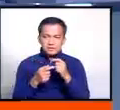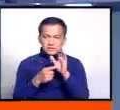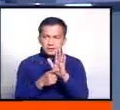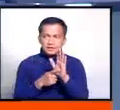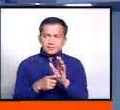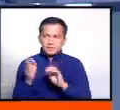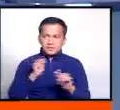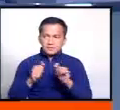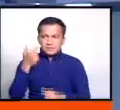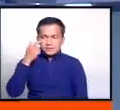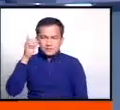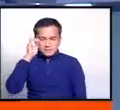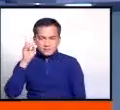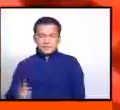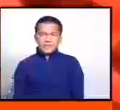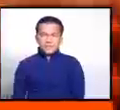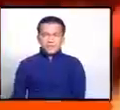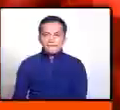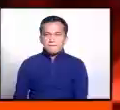nag-strike. Umaksyon si Gerard De La Peña.